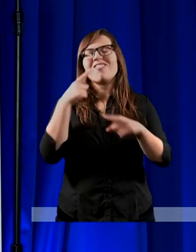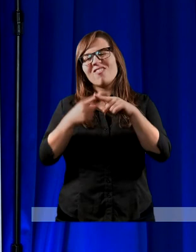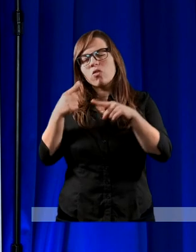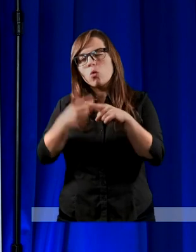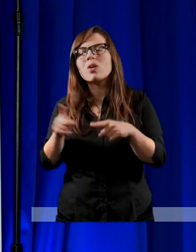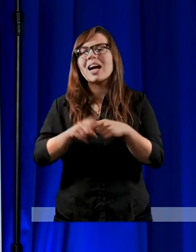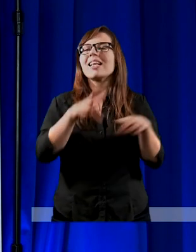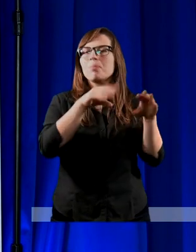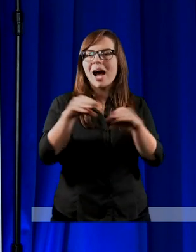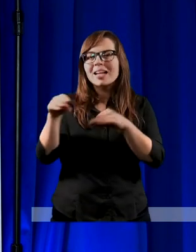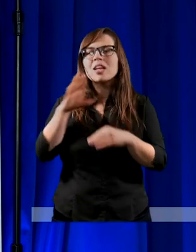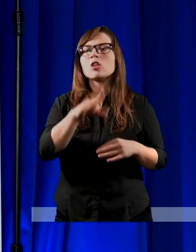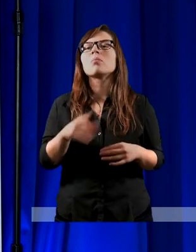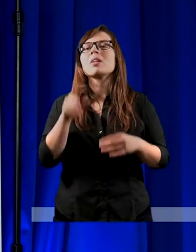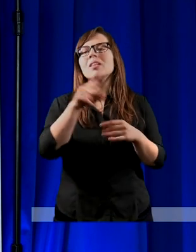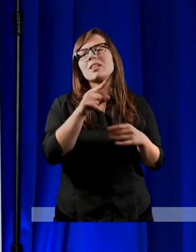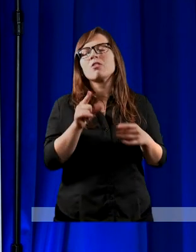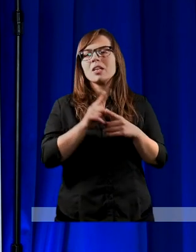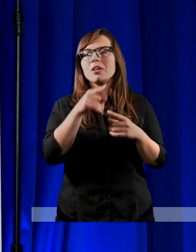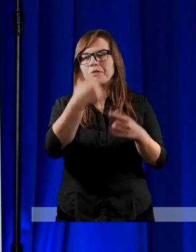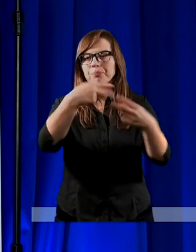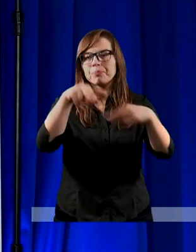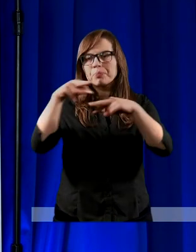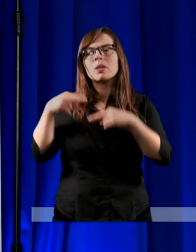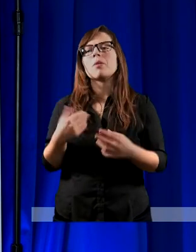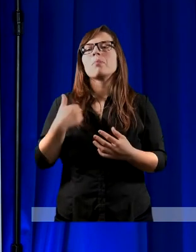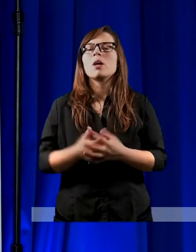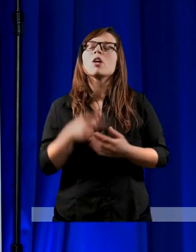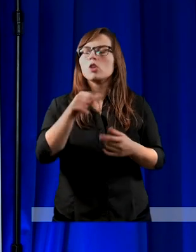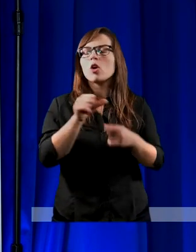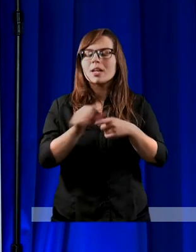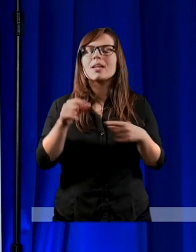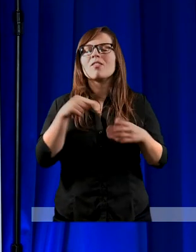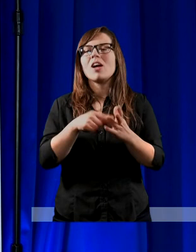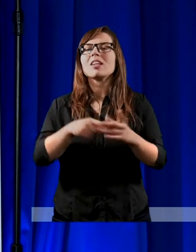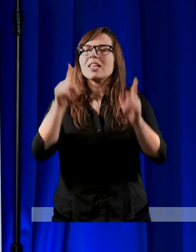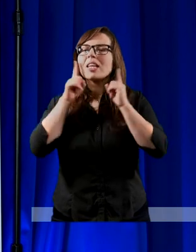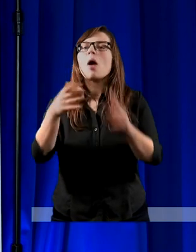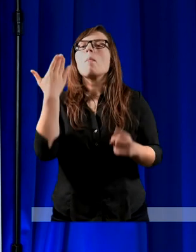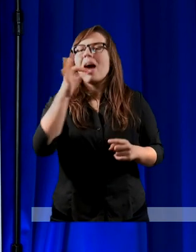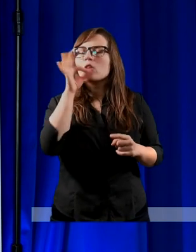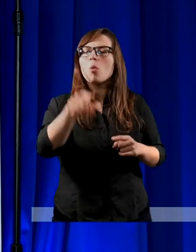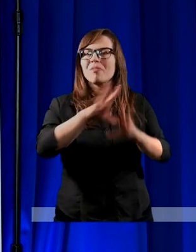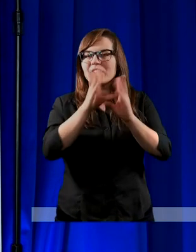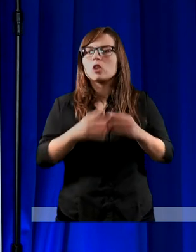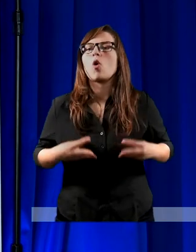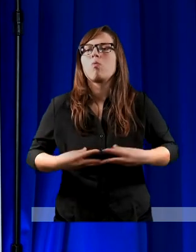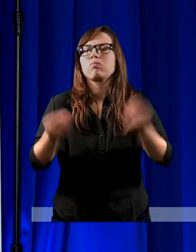wujka, również masażysty, przenośną leżankę. I w tym Łowiczu naprawdę bardzo dobrze to się wszystko